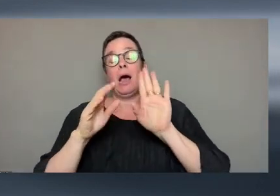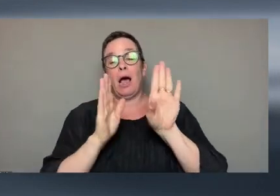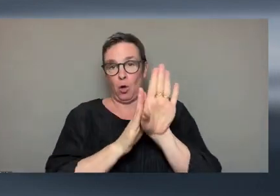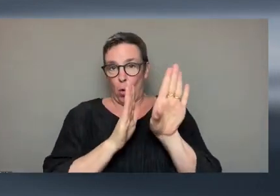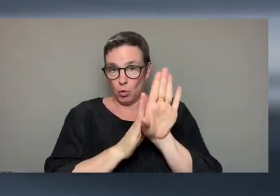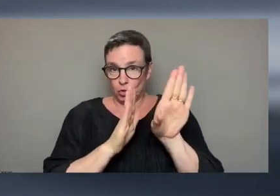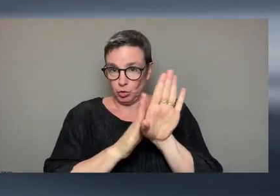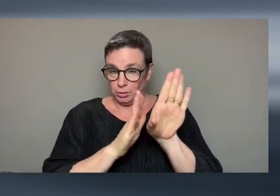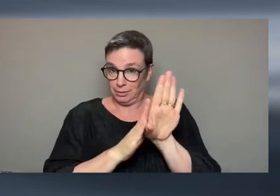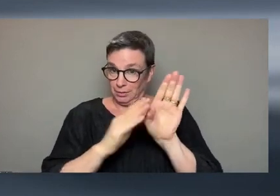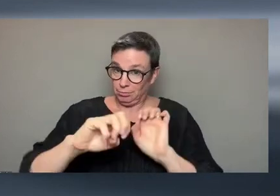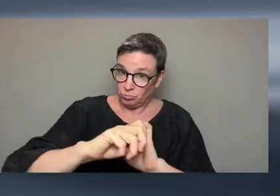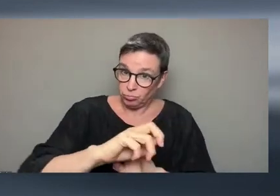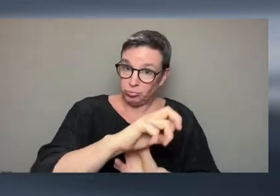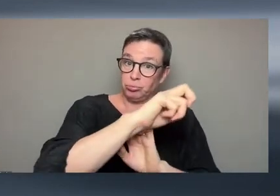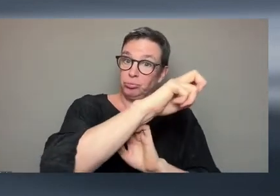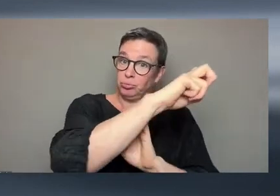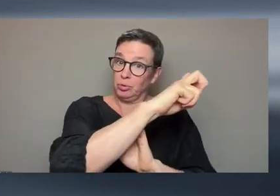atteindre la voie 6.